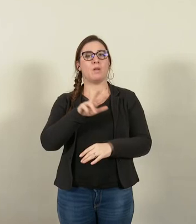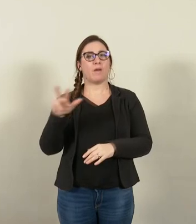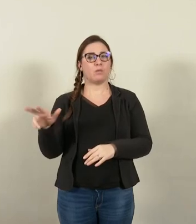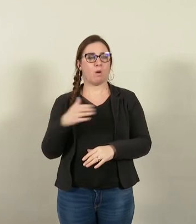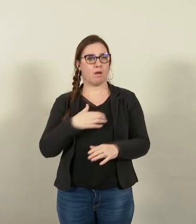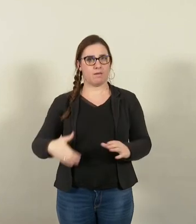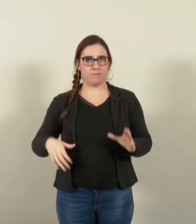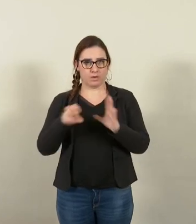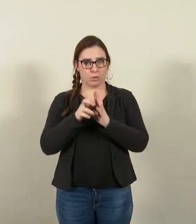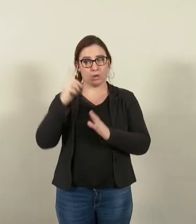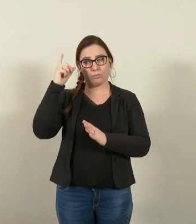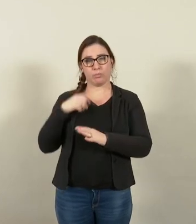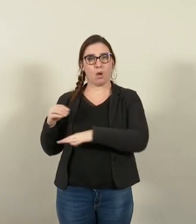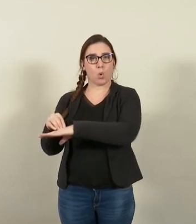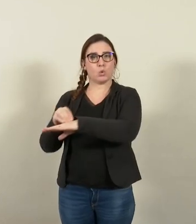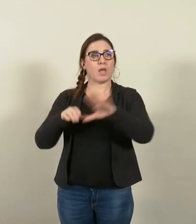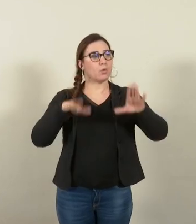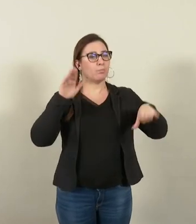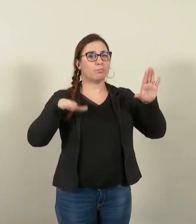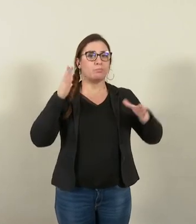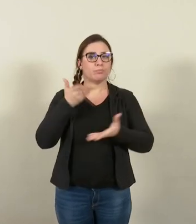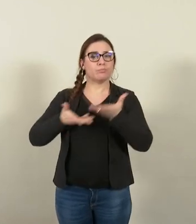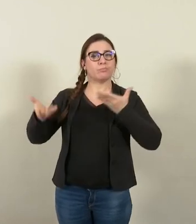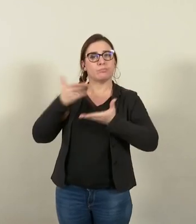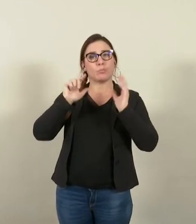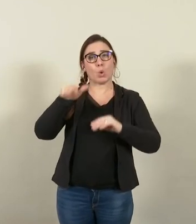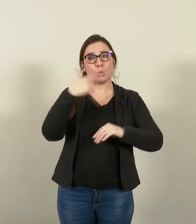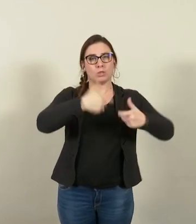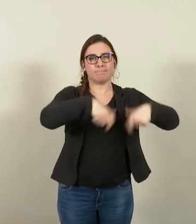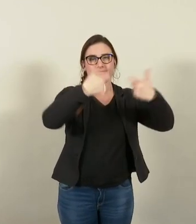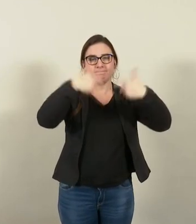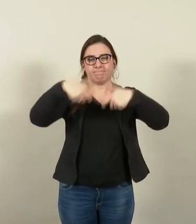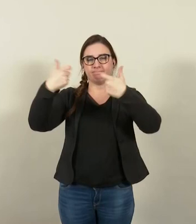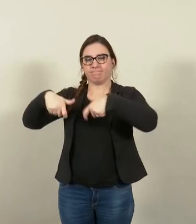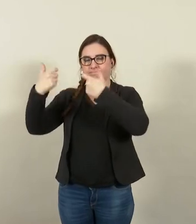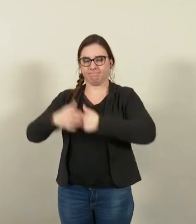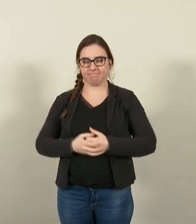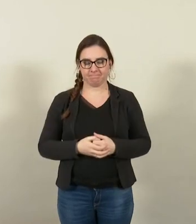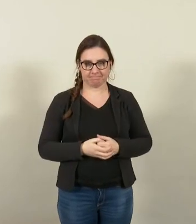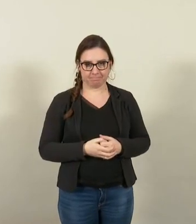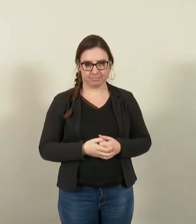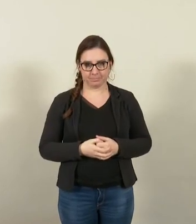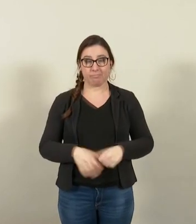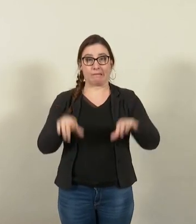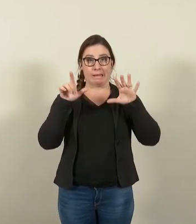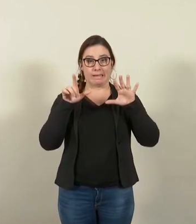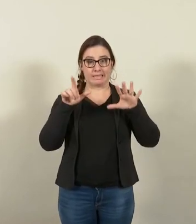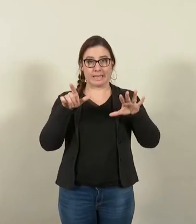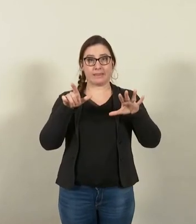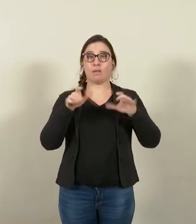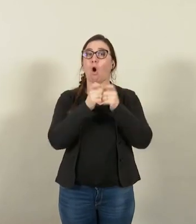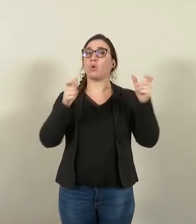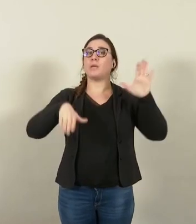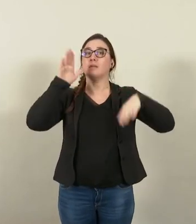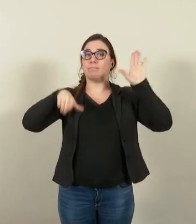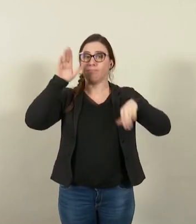Grenoble a lancé une consultation portant donc sur les 12 bâtiments de la cité de l'abbayer se opérateurs ont répondu